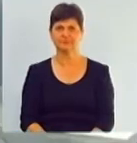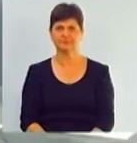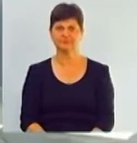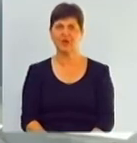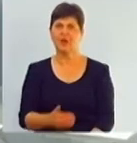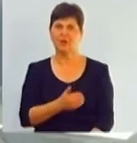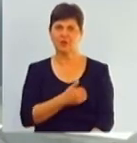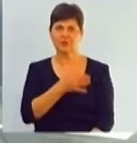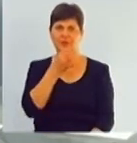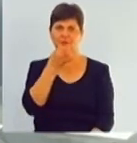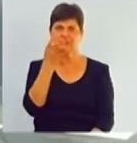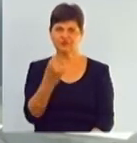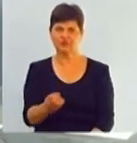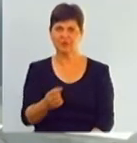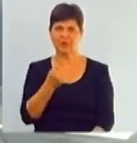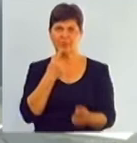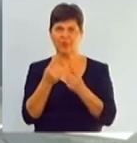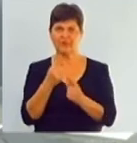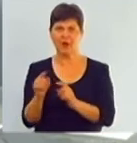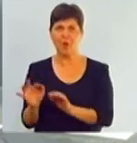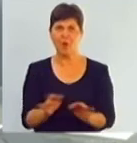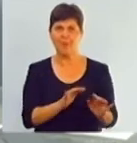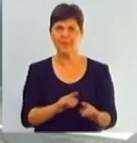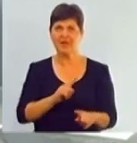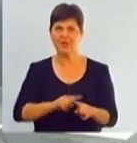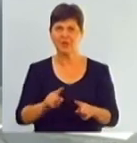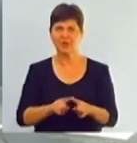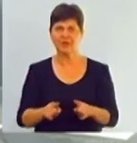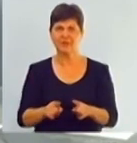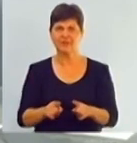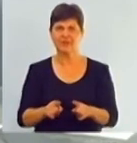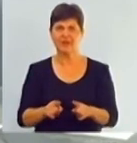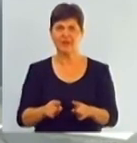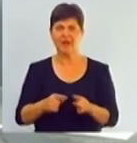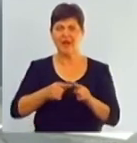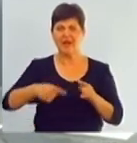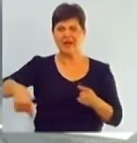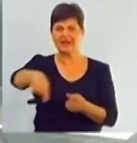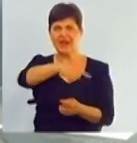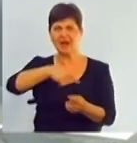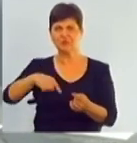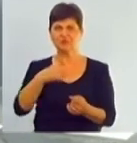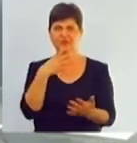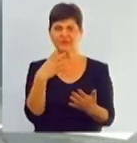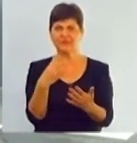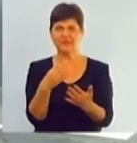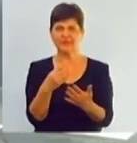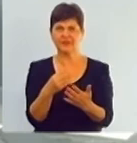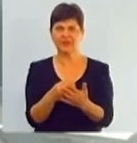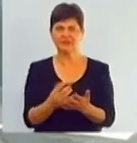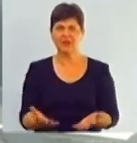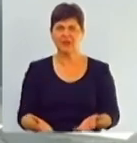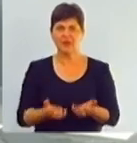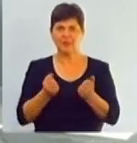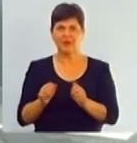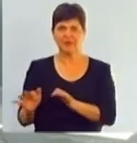Хотілося б ще поговорити про оперативність доїзду, радіус власне доїзду оперативно-рятувальних